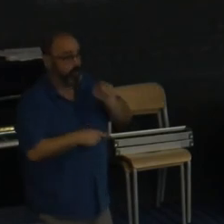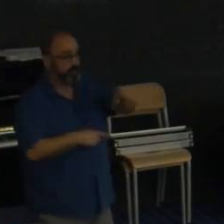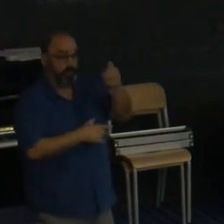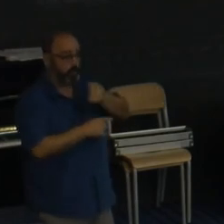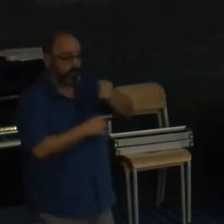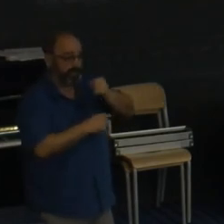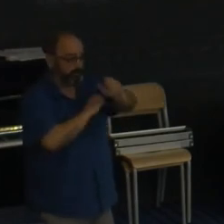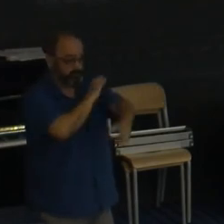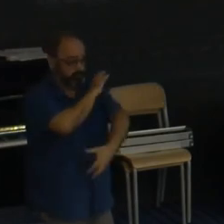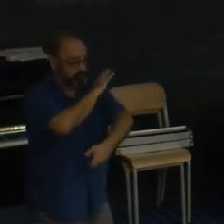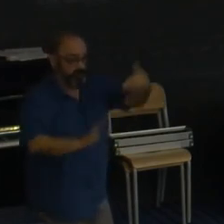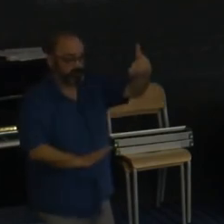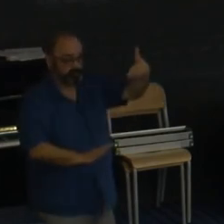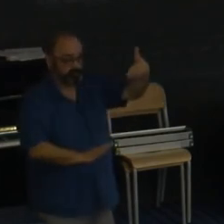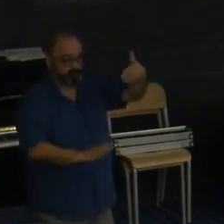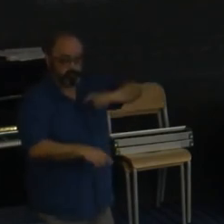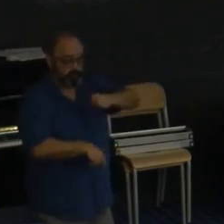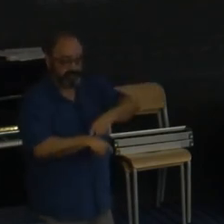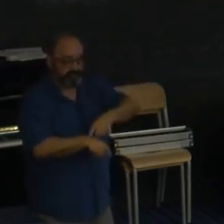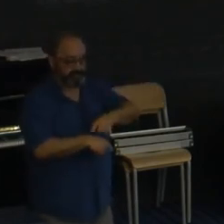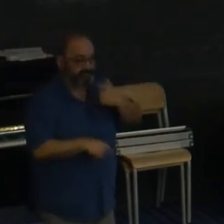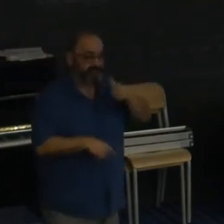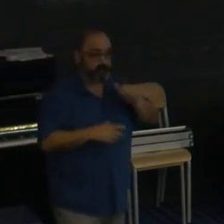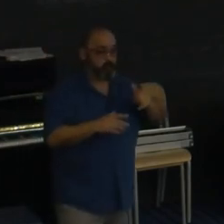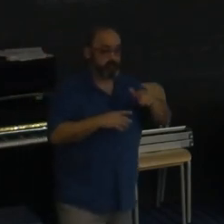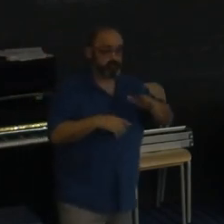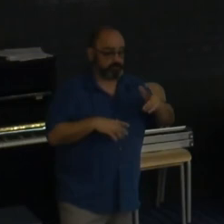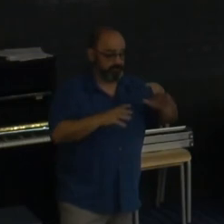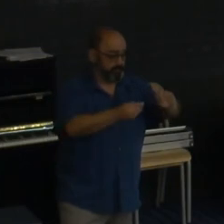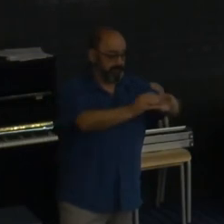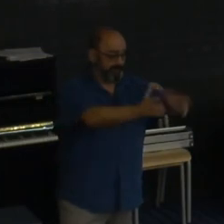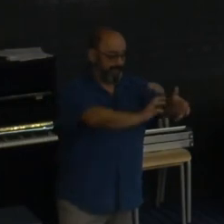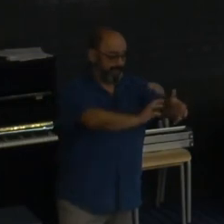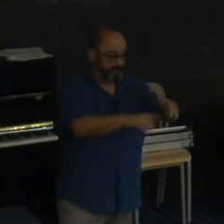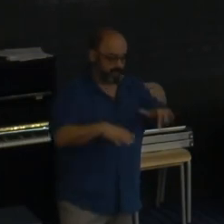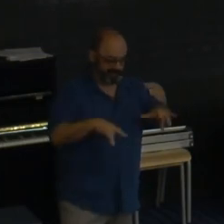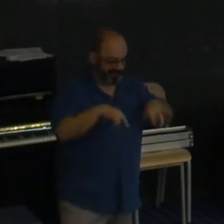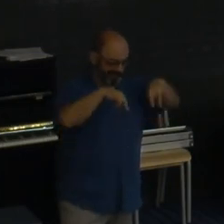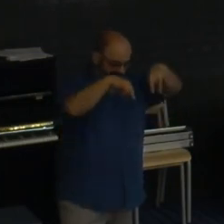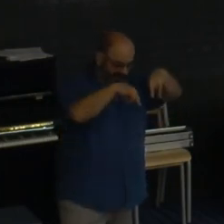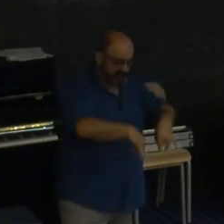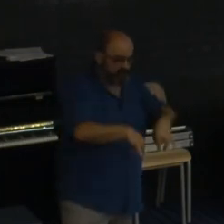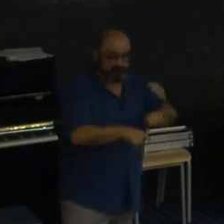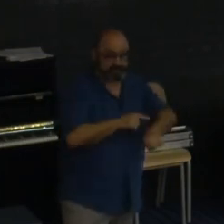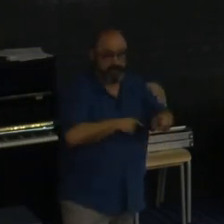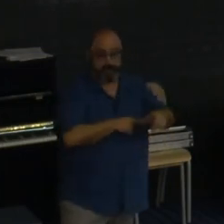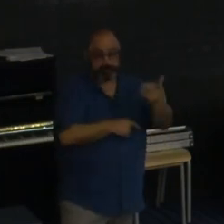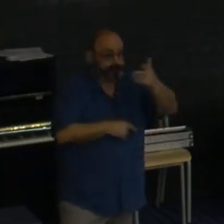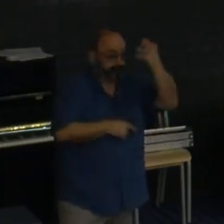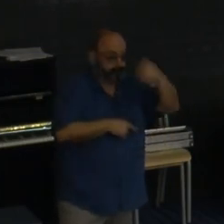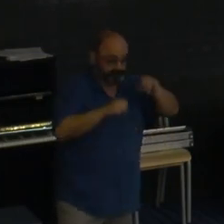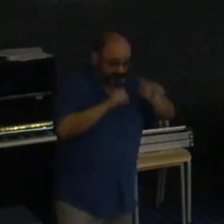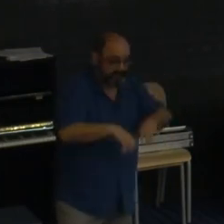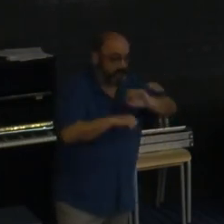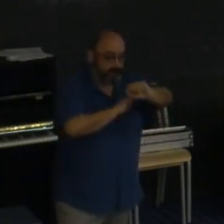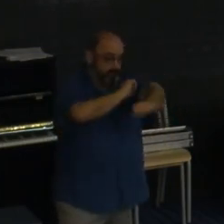automatiquement. Donc vous êtes sur la console du serveur, de l'applicatif, vous lui envoyez un signal, seek user 1 ou n'importe, et à partir de là,